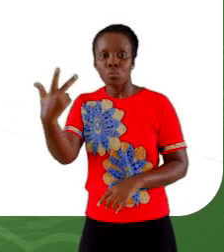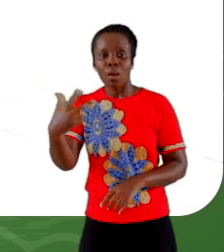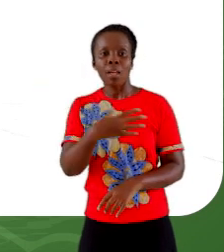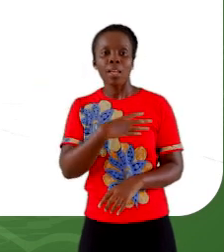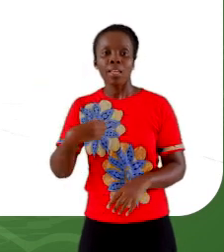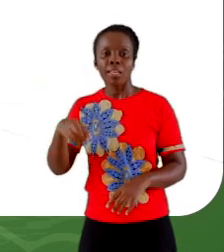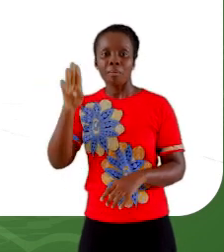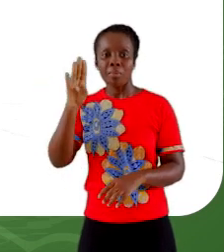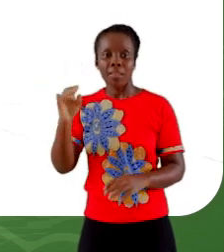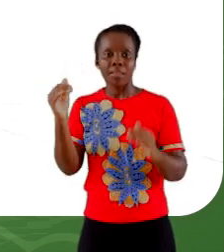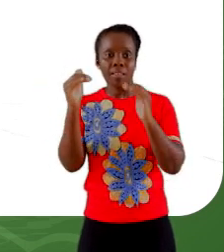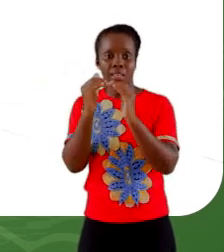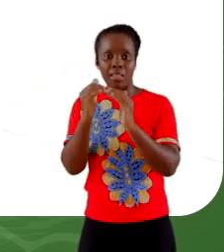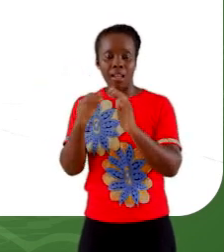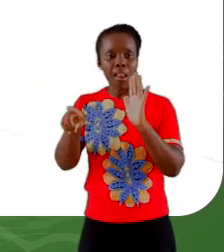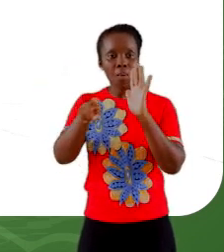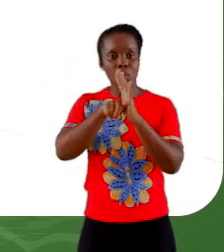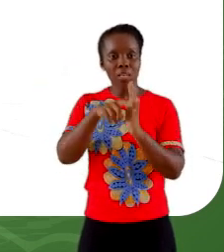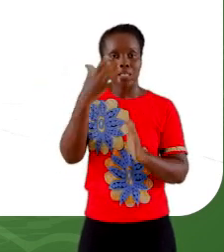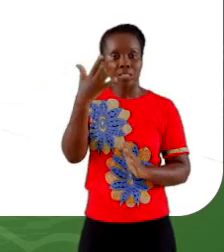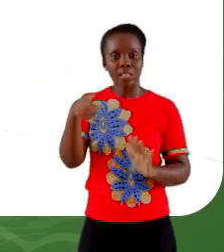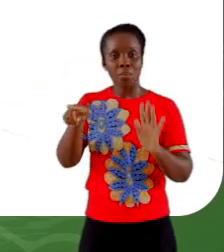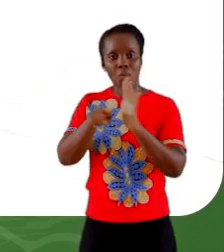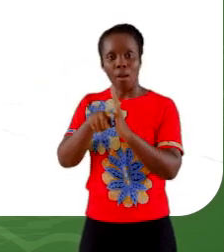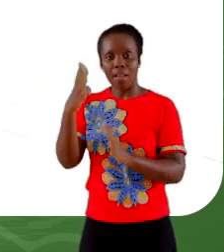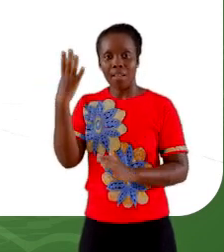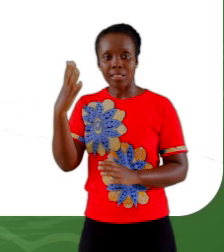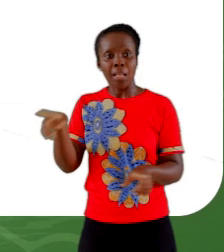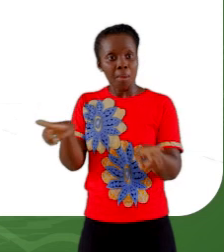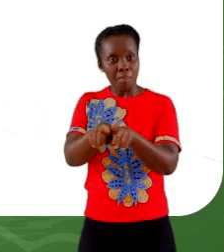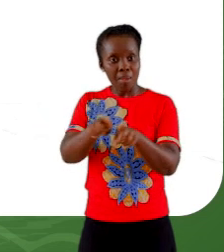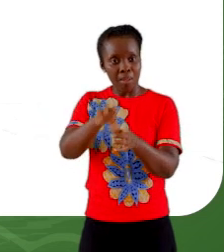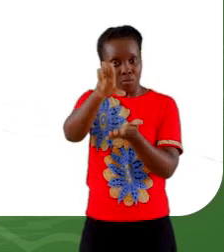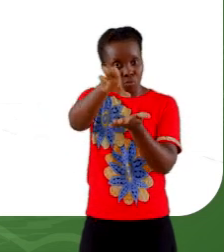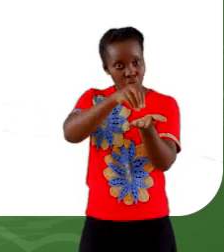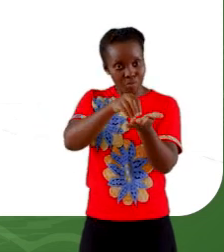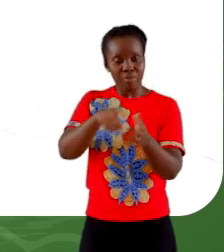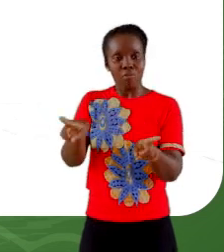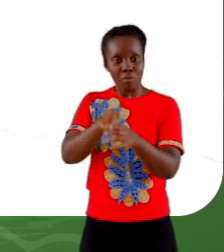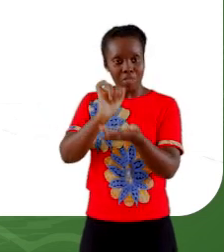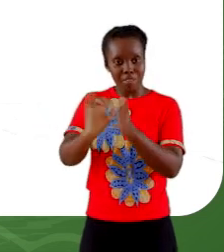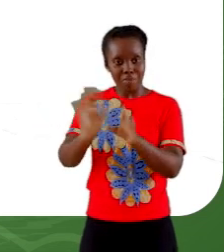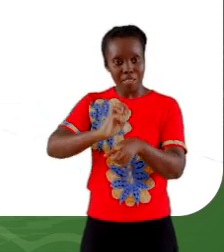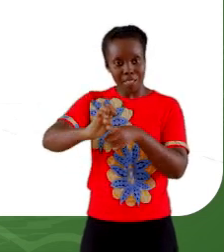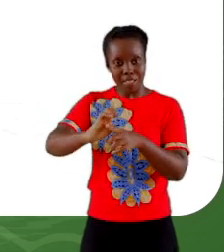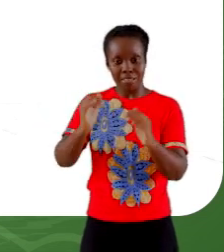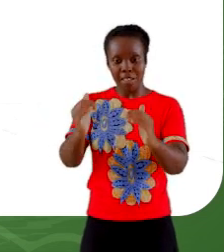B égale à moins 5, moins 4. Ce qui encore équivaut